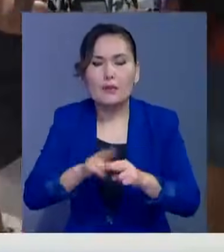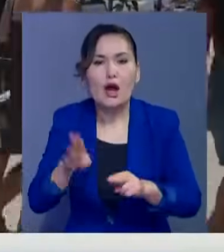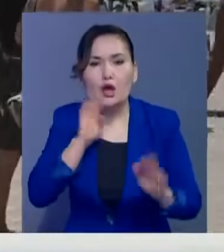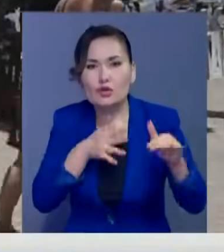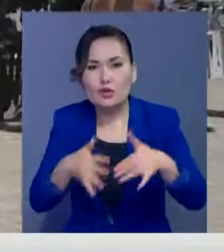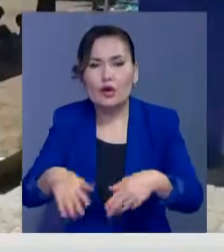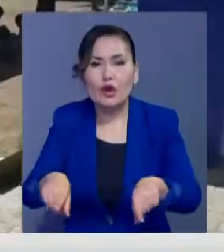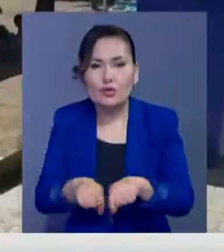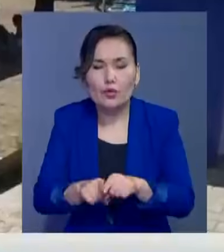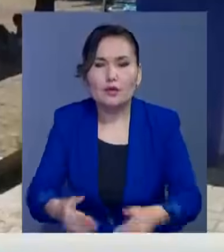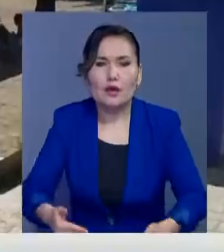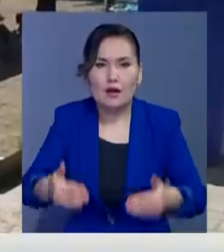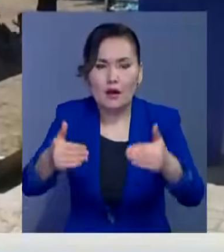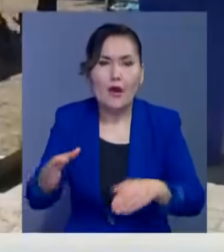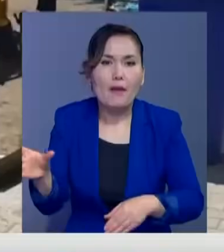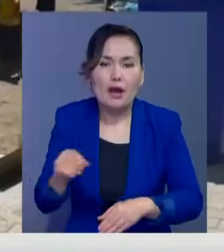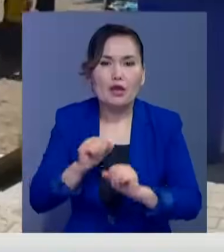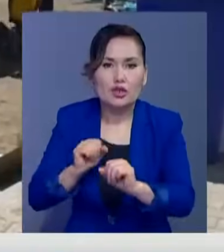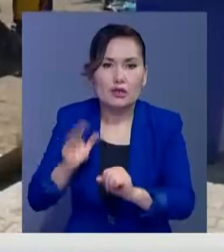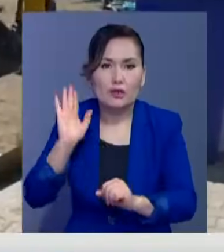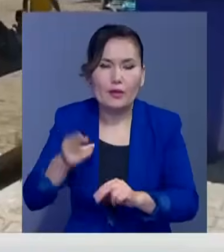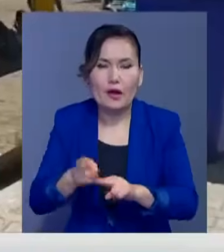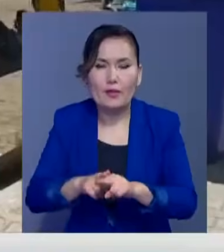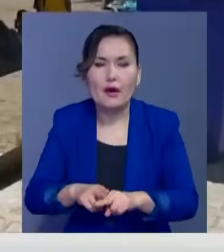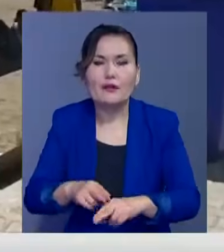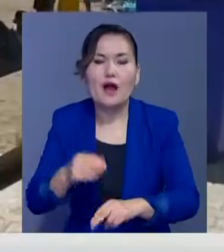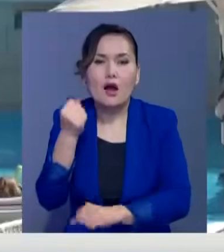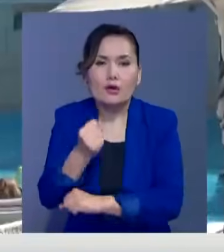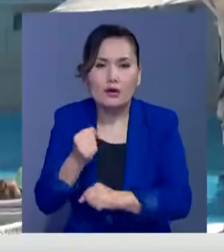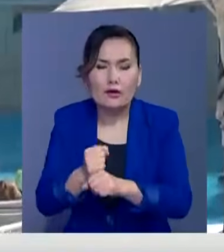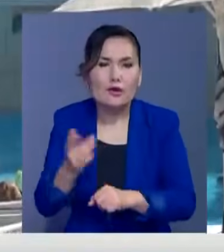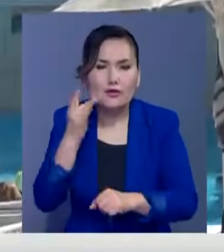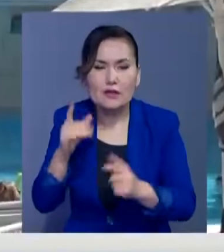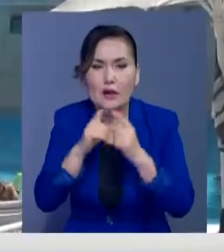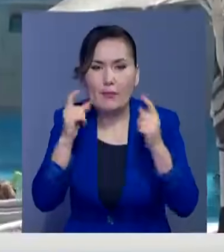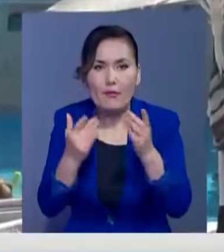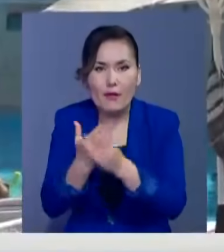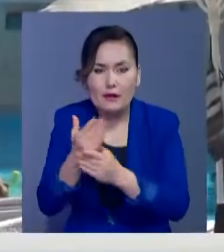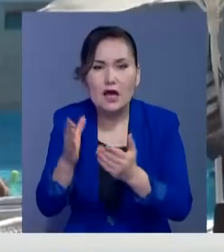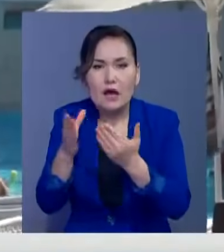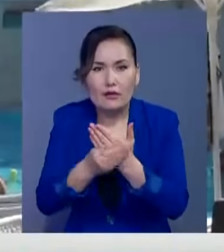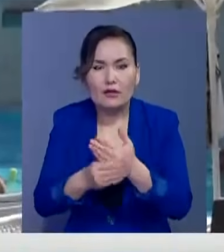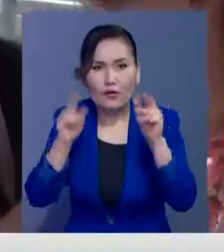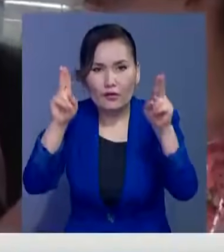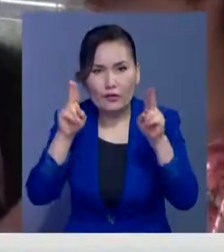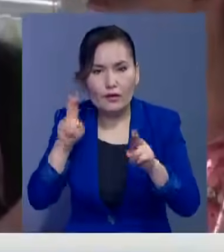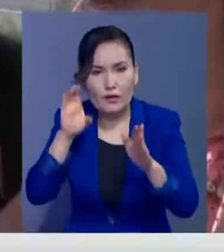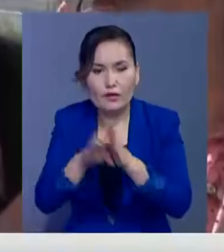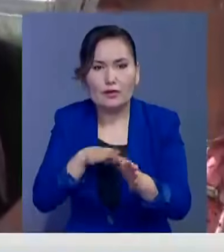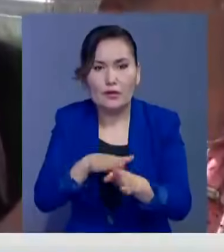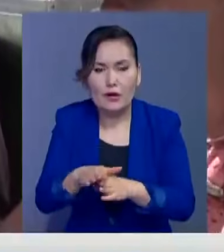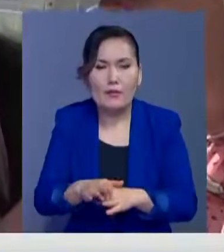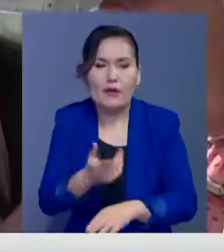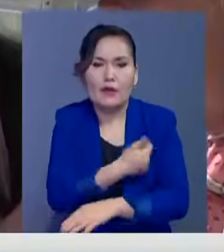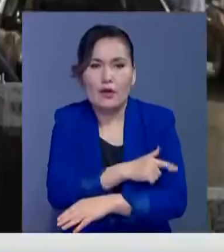күнделікті медициналық тексерістен өтіп, арнайы қорғаныс киімдермен қамтылады. Дәрігерлер мен медбикелер тәулік бойы